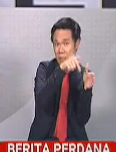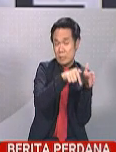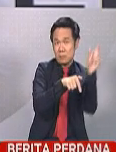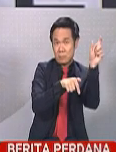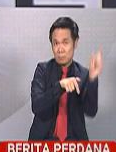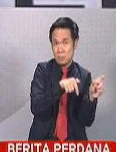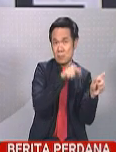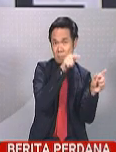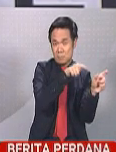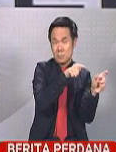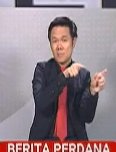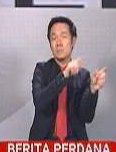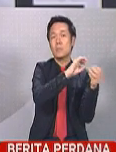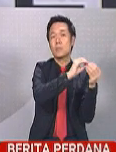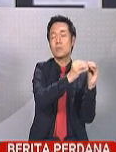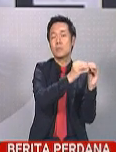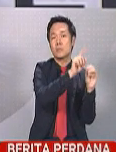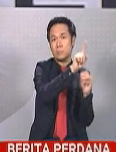COVID-19 iaitu kes